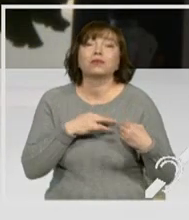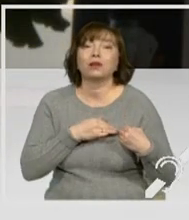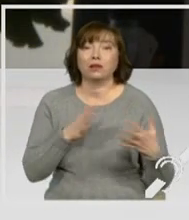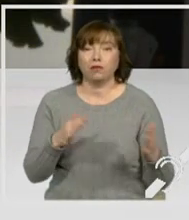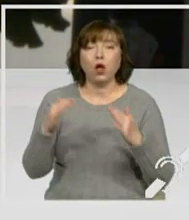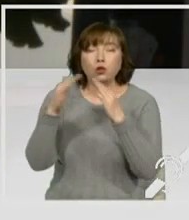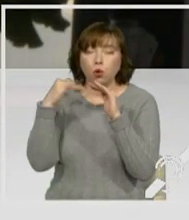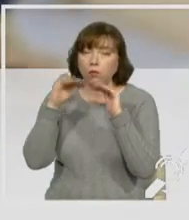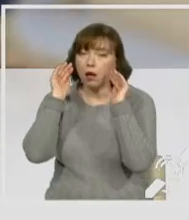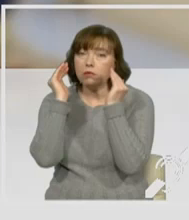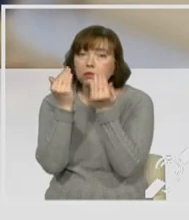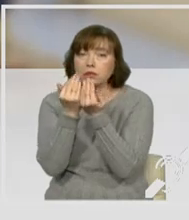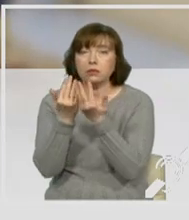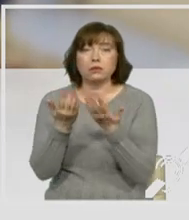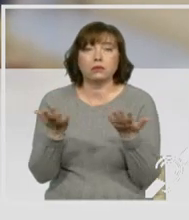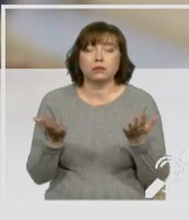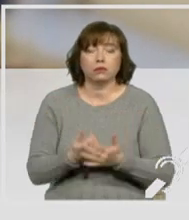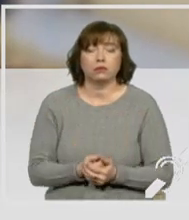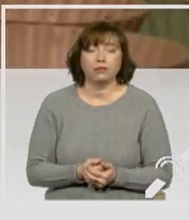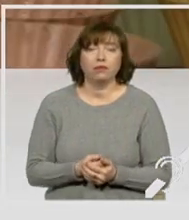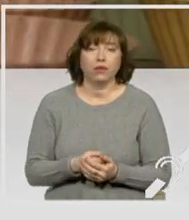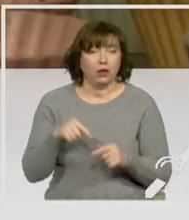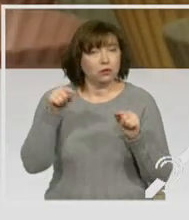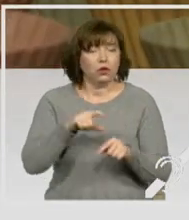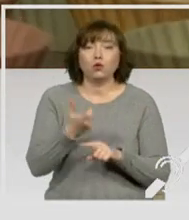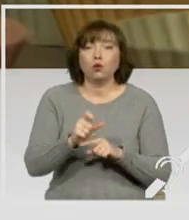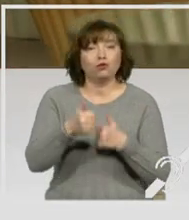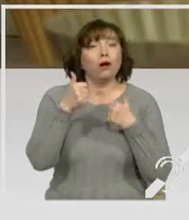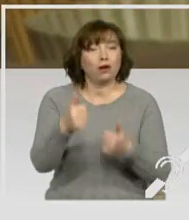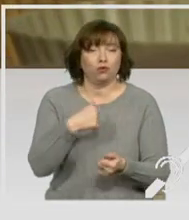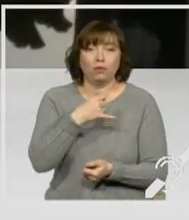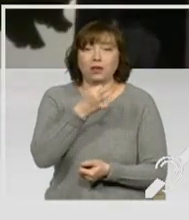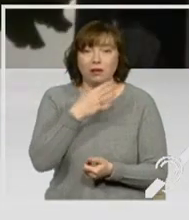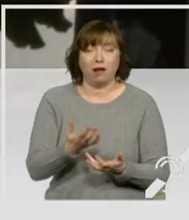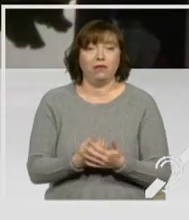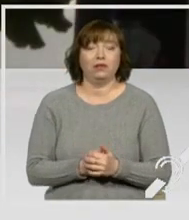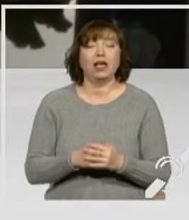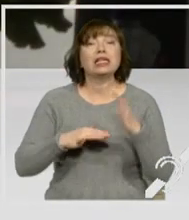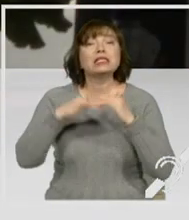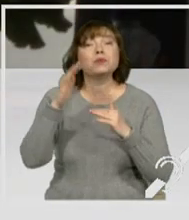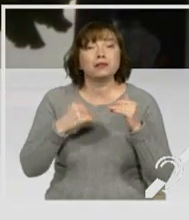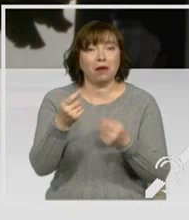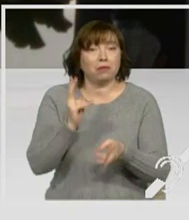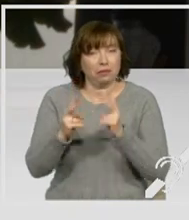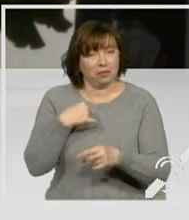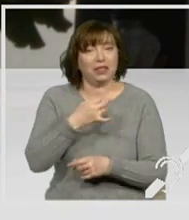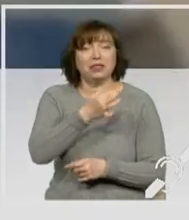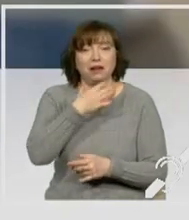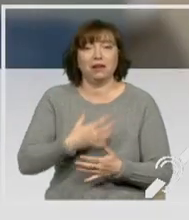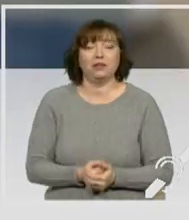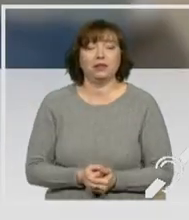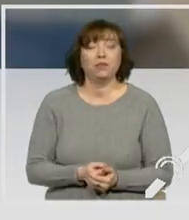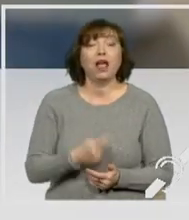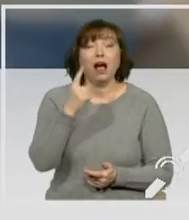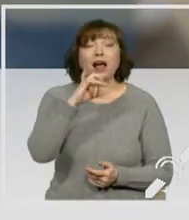eram acasă mai închisă, nu avem căi. E bine și îmi place, profesia îmi place, când am ales așa profesie bună.